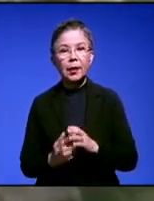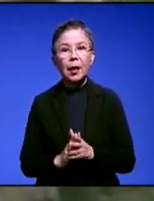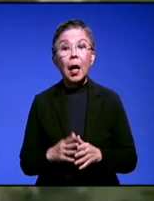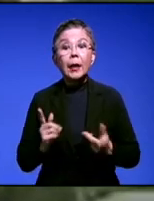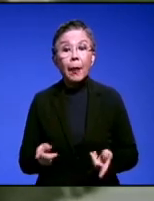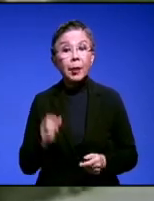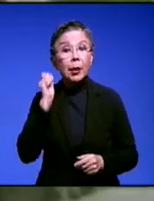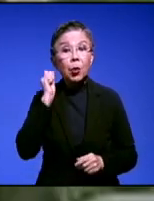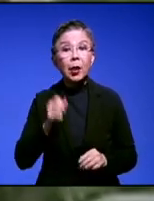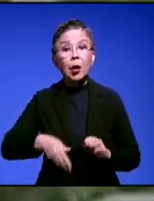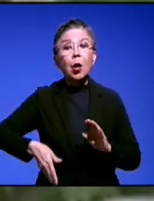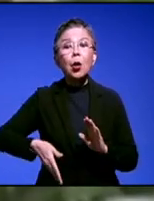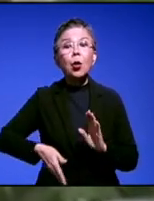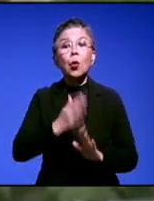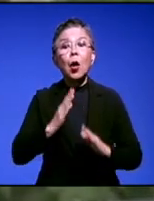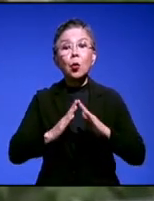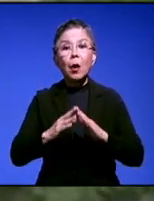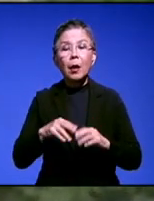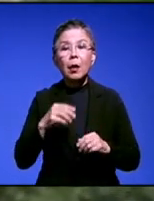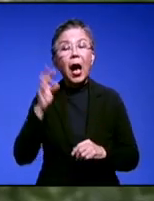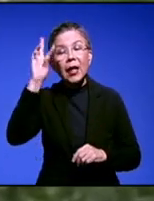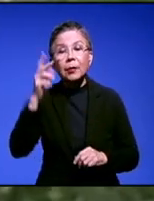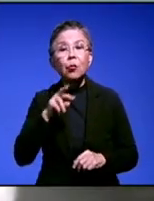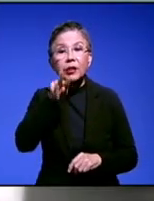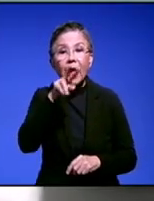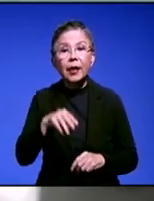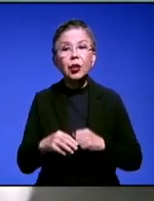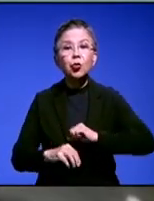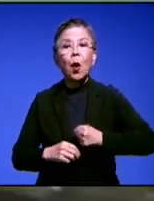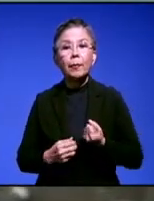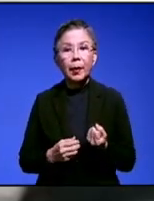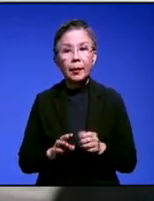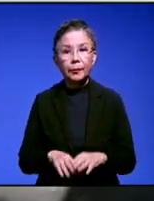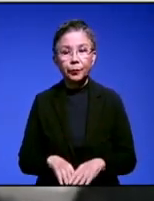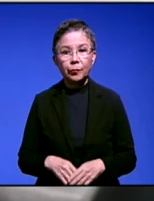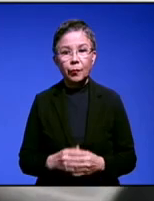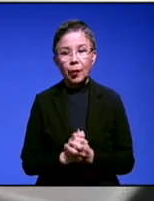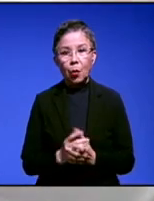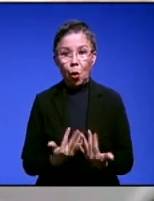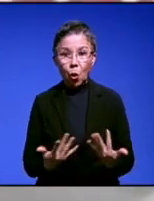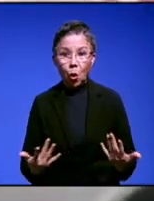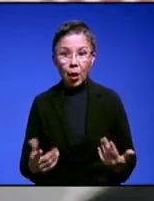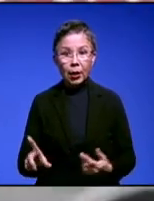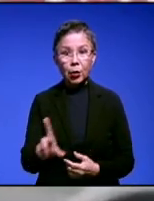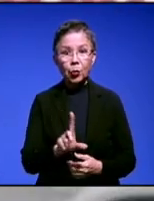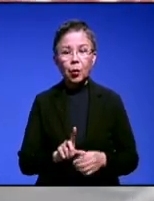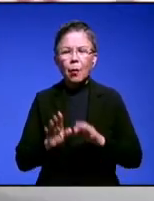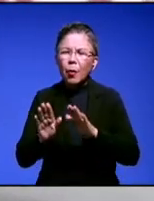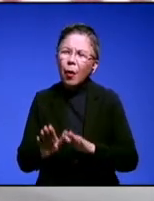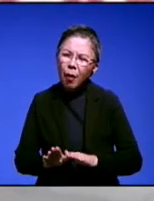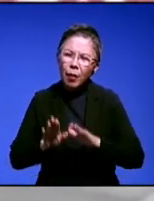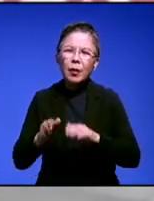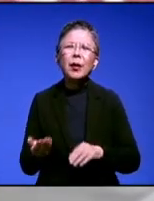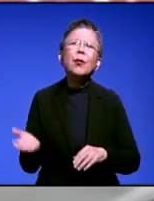justru keluar rumah dengan alasan ingin mencari sang suami pengurus lingkungan pun harus bersusah payah membujuk warga